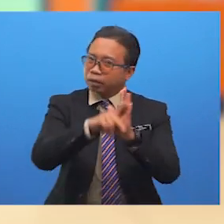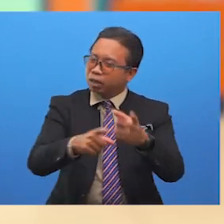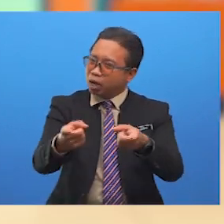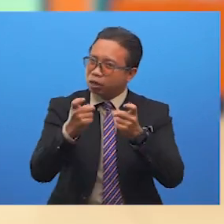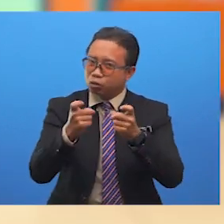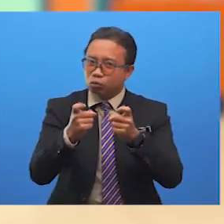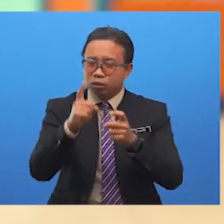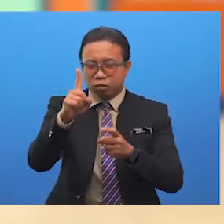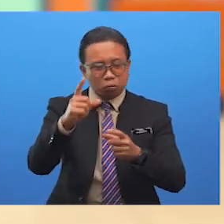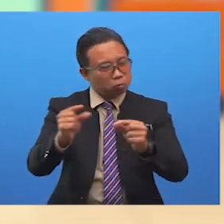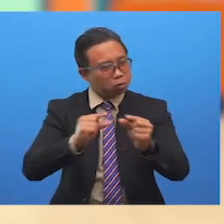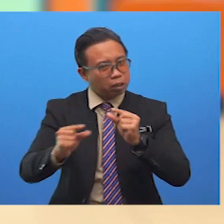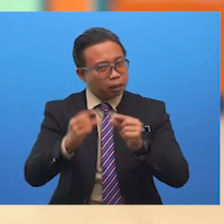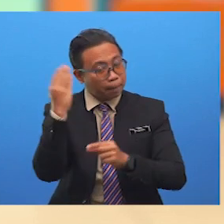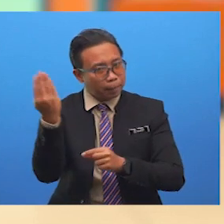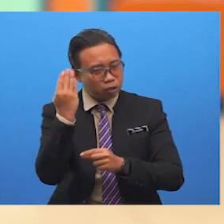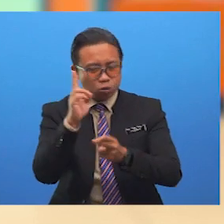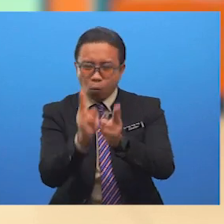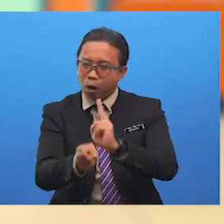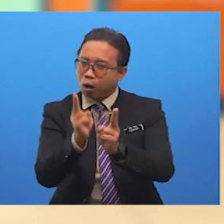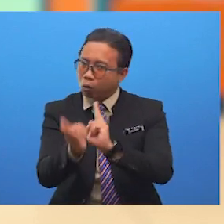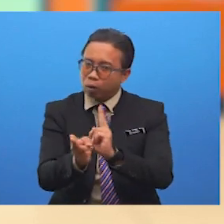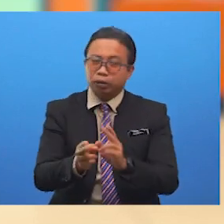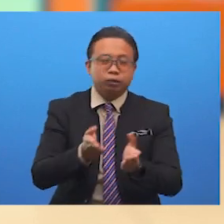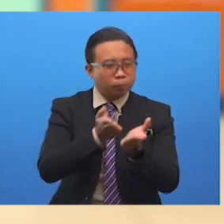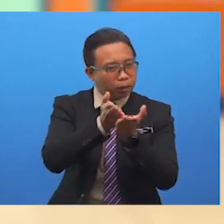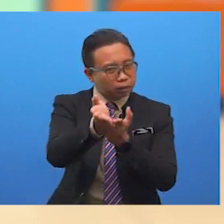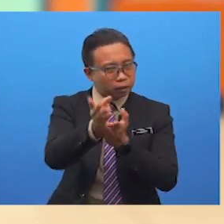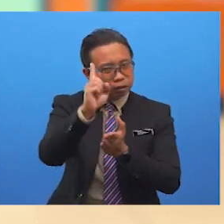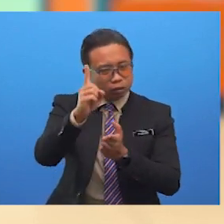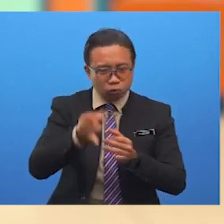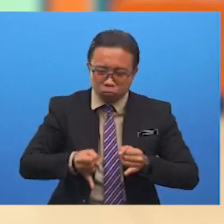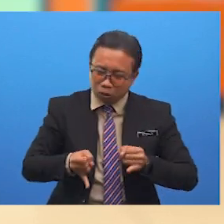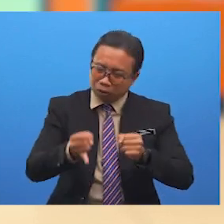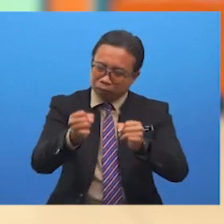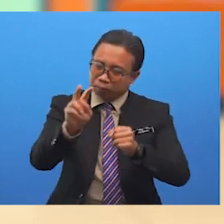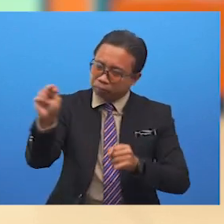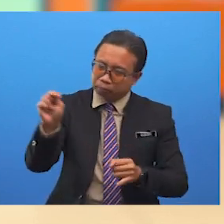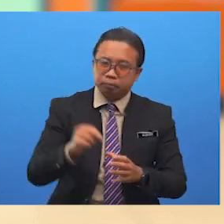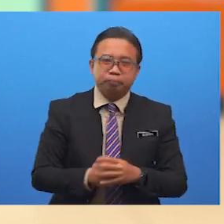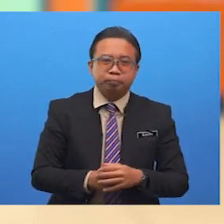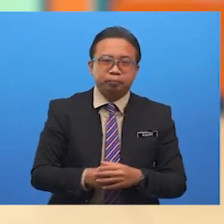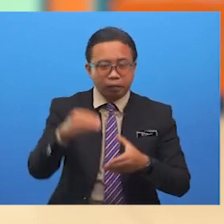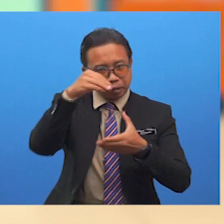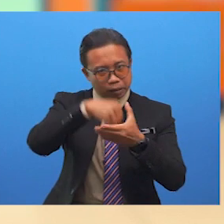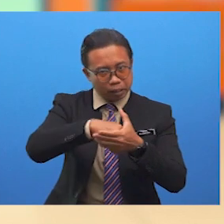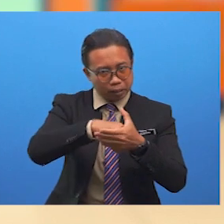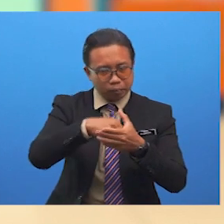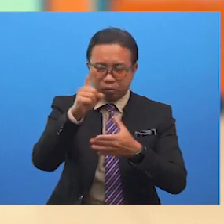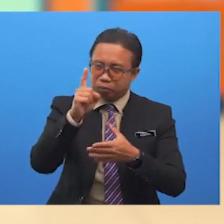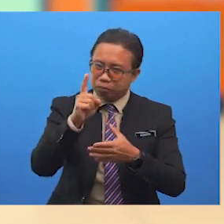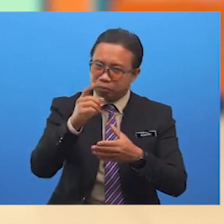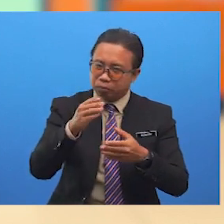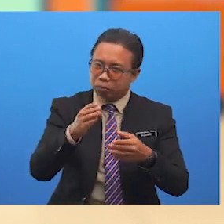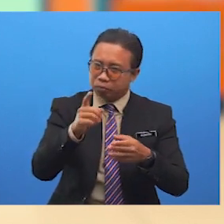gerakan biasanya berubah-rubah sepanjang suatu perjalanan dalam situasi ini